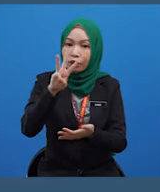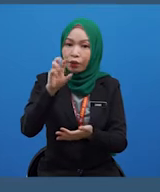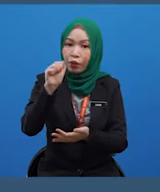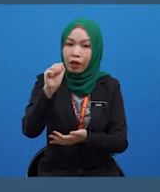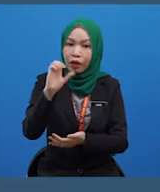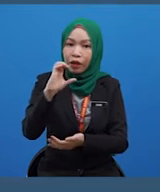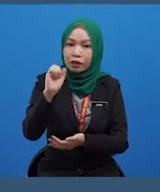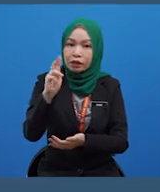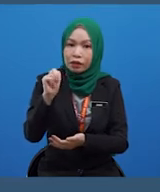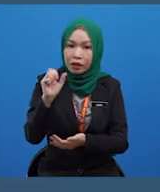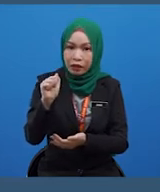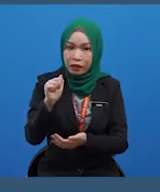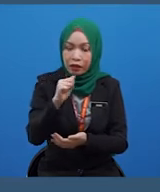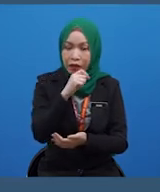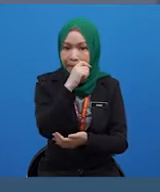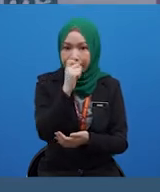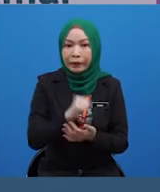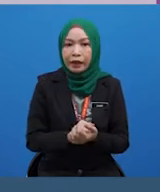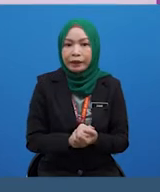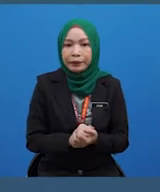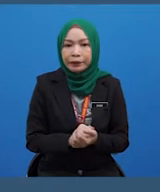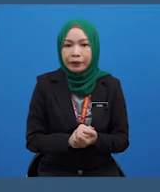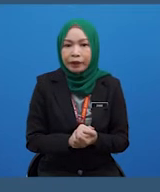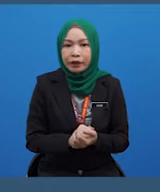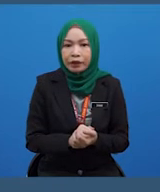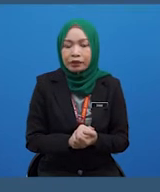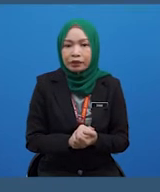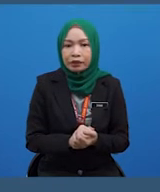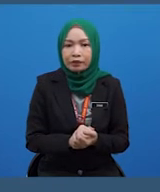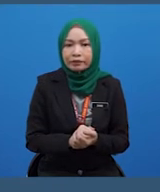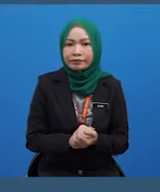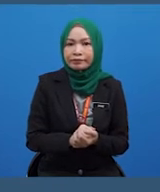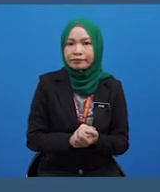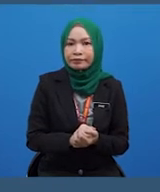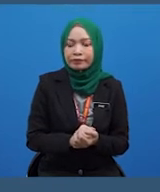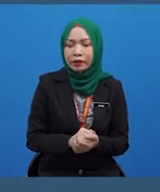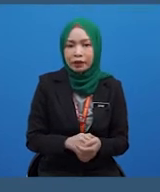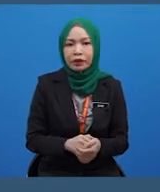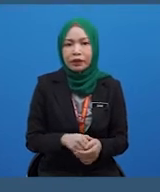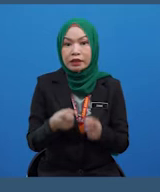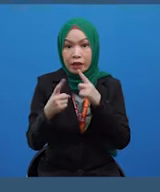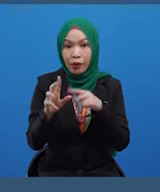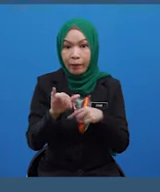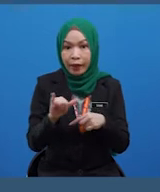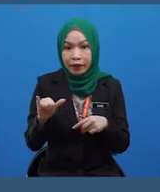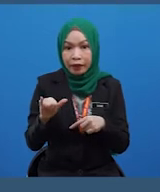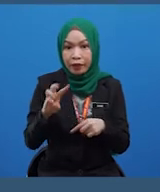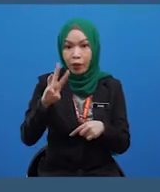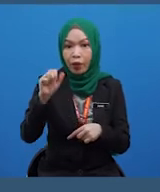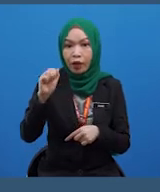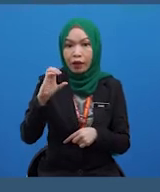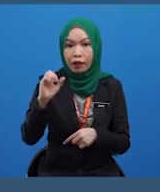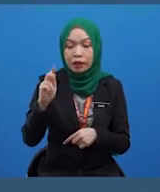jawapan yang cikgu sediakan ini. Wacana tersebut tidak utuh. Hal ini dikatakan demikian